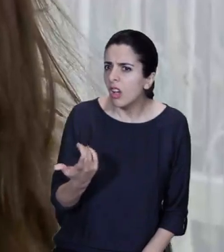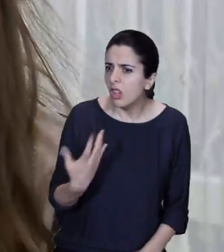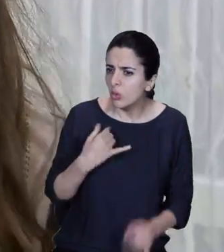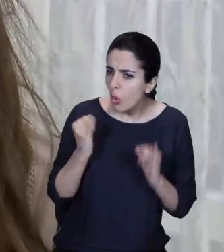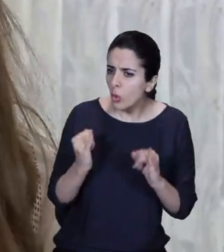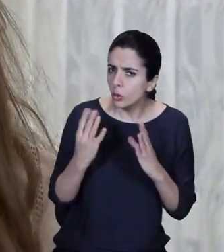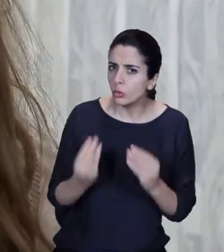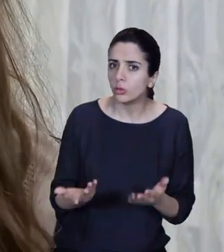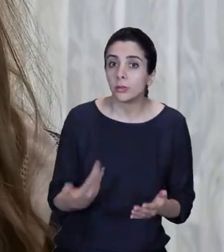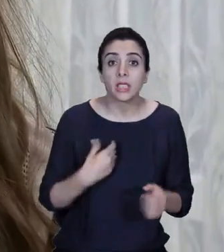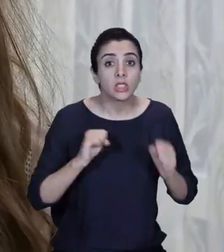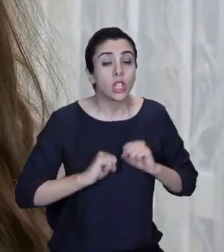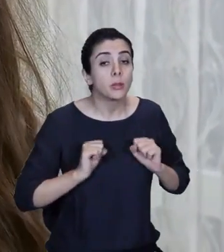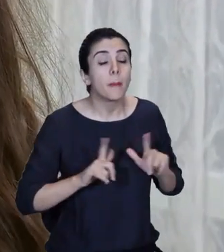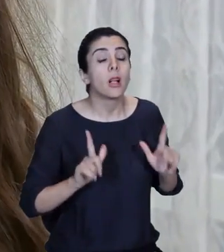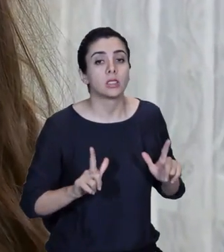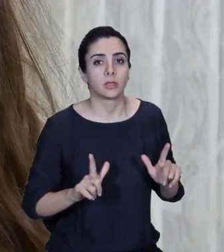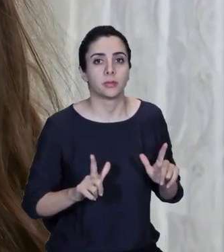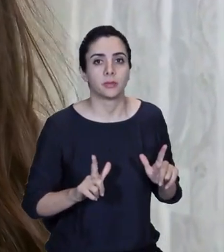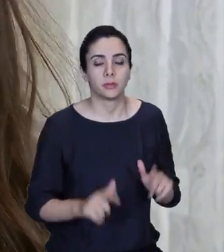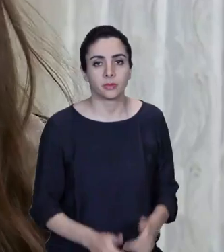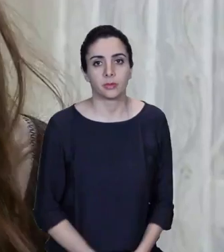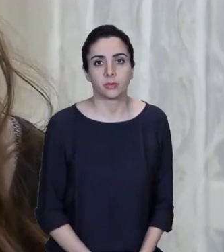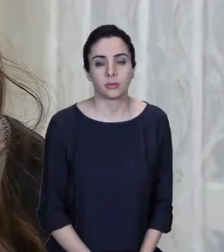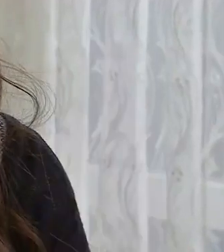dönmüşsün. Çalışmam lazım Funda.